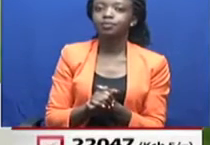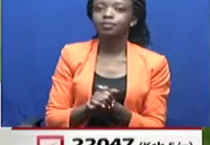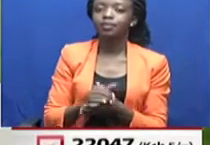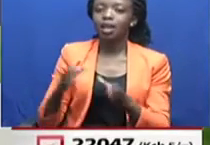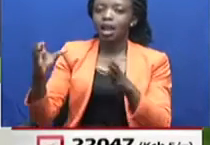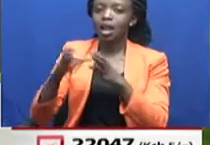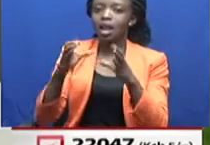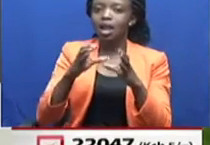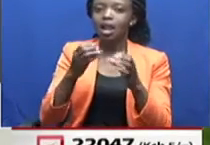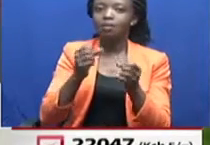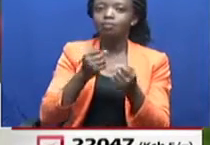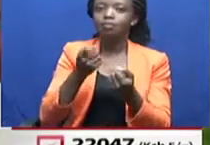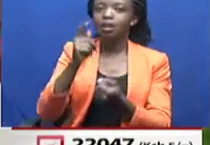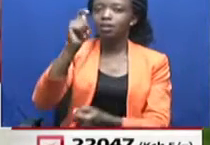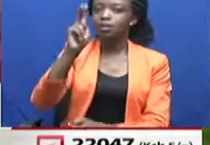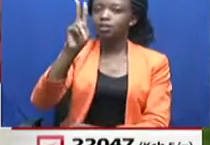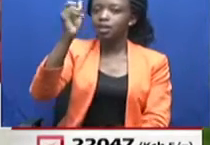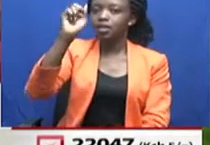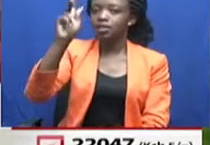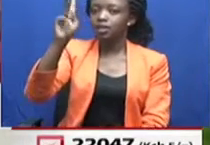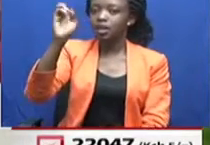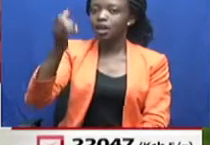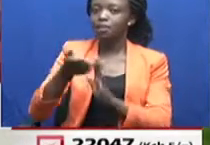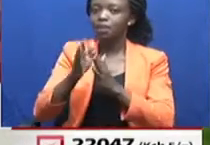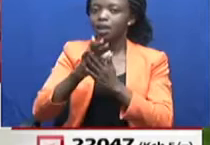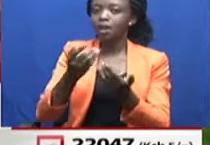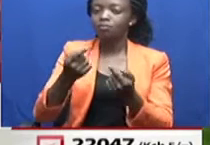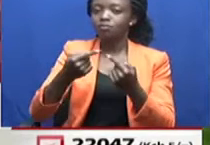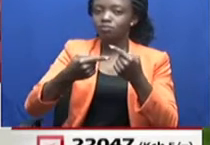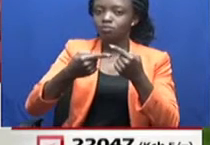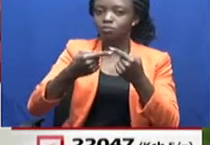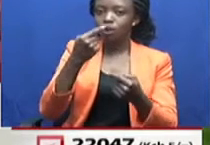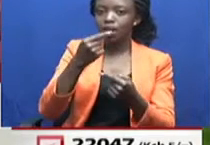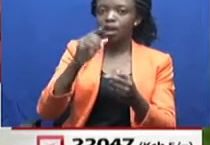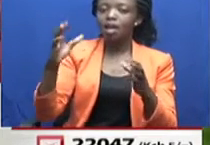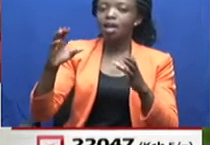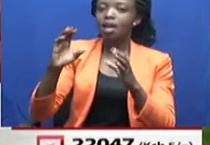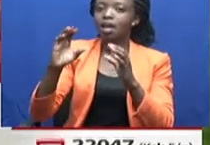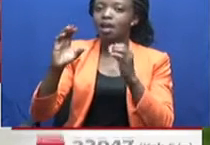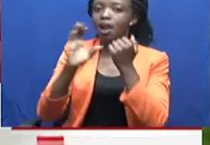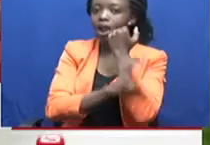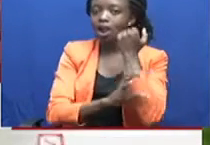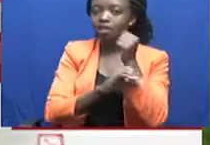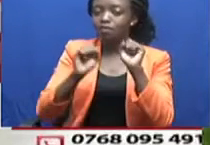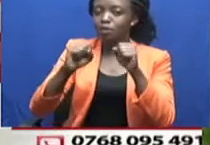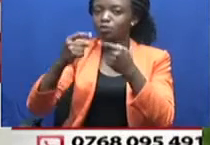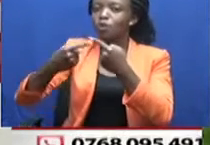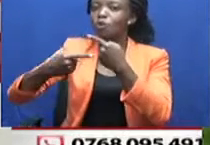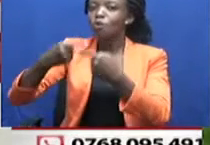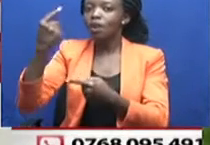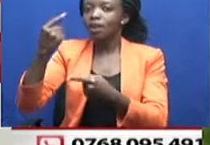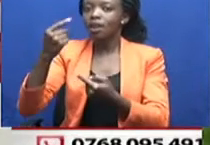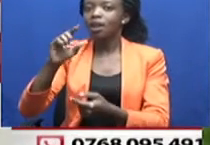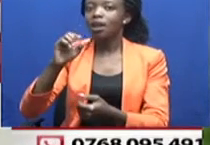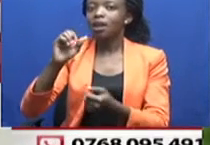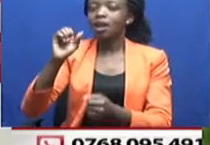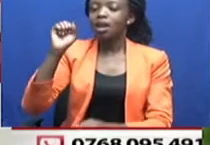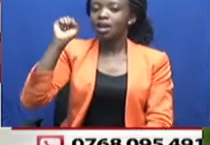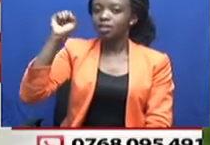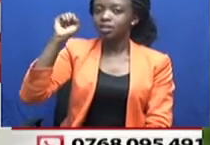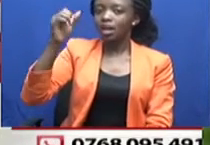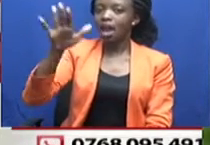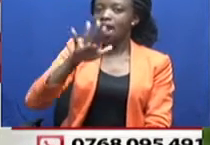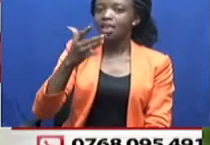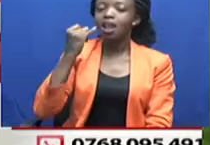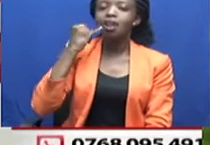Klabu ya Tusker FC itaazimia kuchukua uongozi wa jedwali la ligi kuu nchini iwapo itavuna ushindi dhidi ya Ulinzi Stars siku ya Jumamosi ugani Afraha,